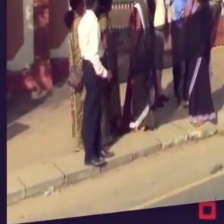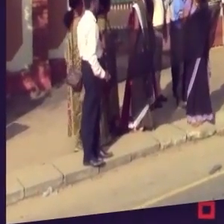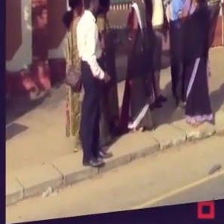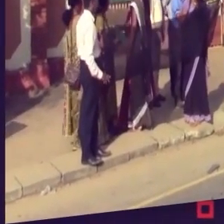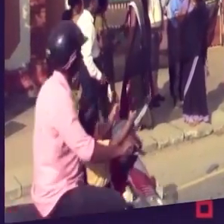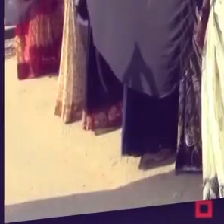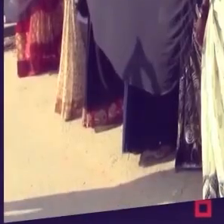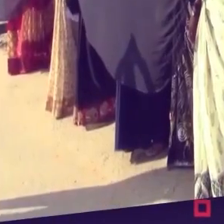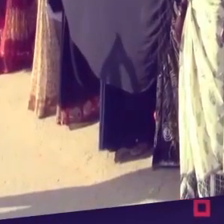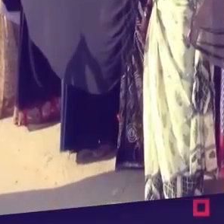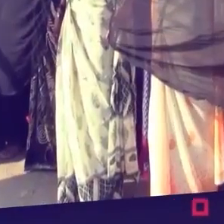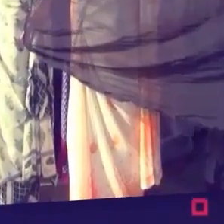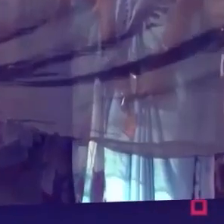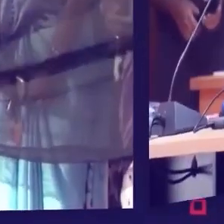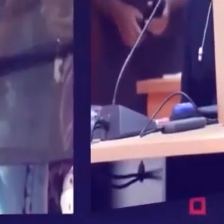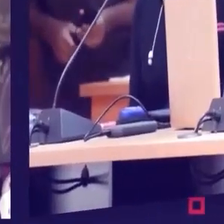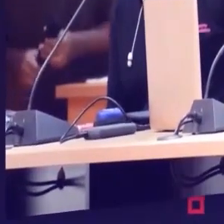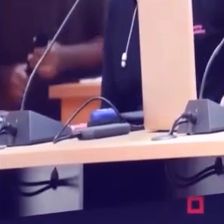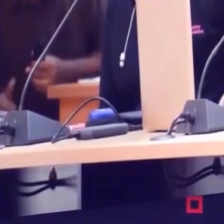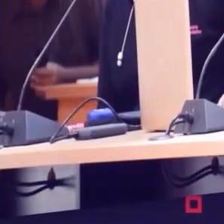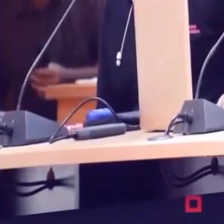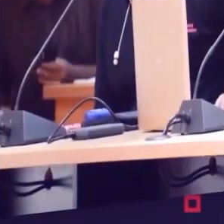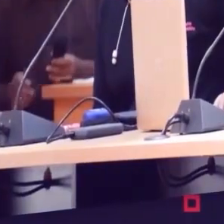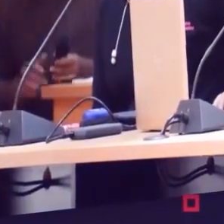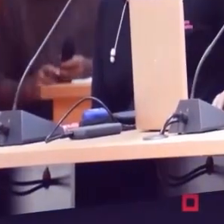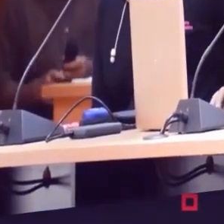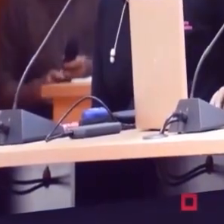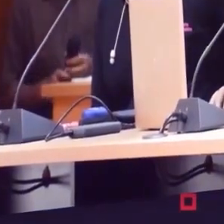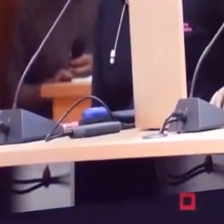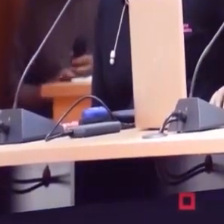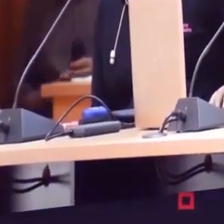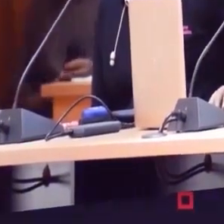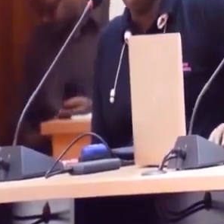அனைத்து செய்திகளையும் பார்க்க லங்கா ஸ்ரீ நியூஸ் சேனலை